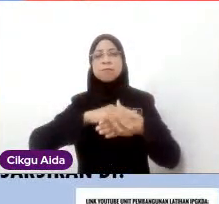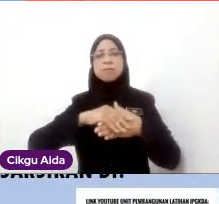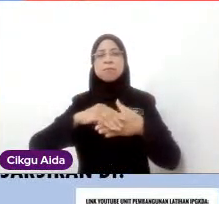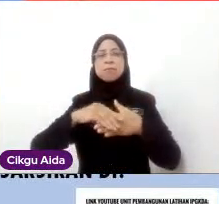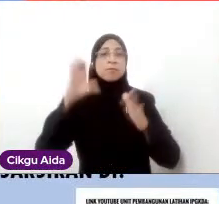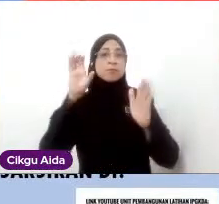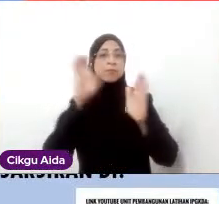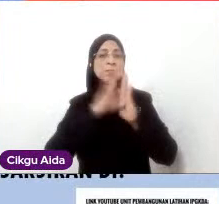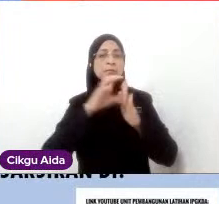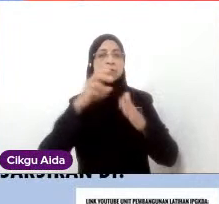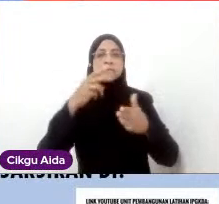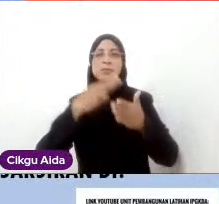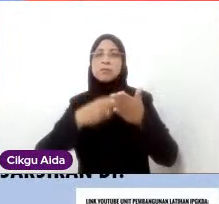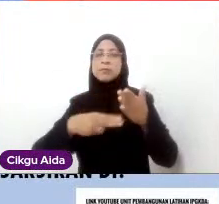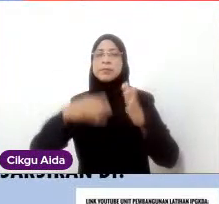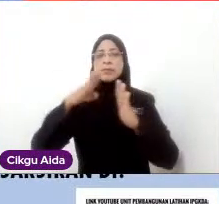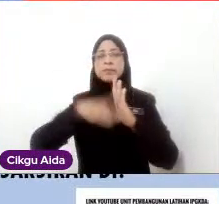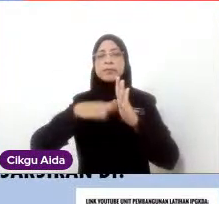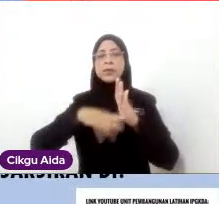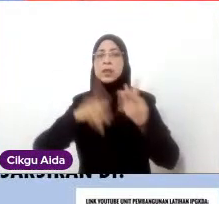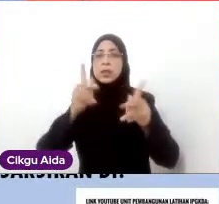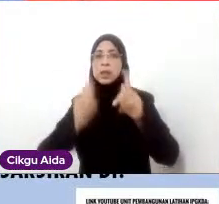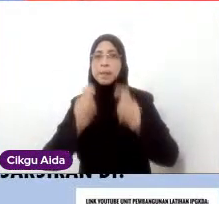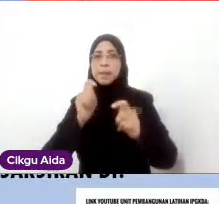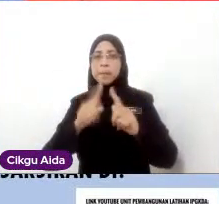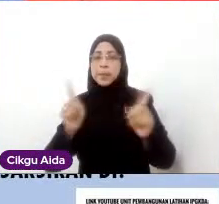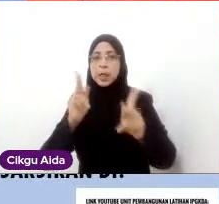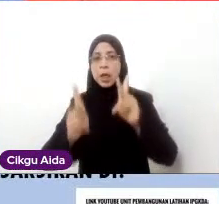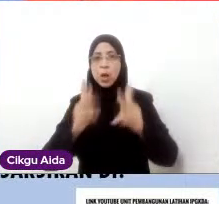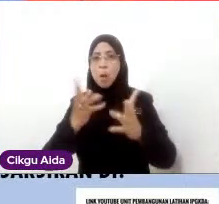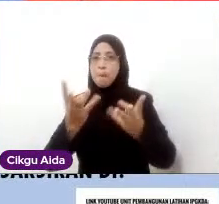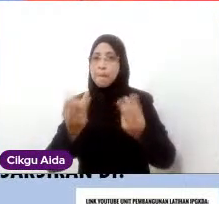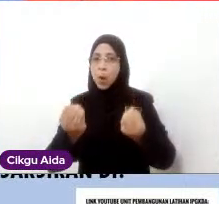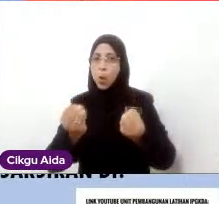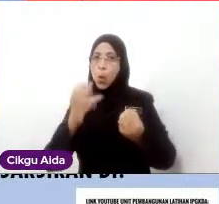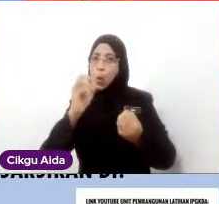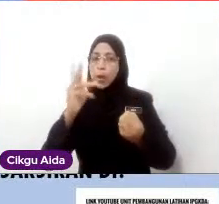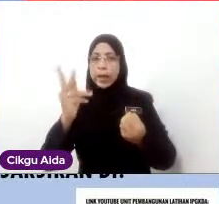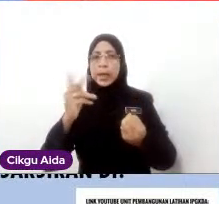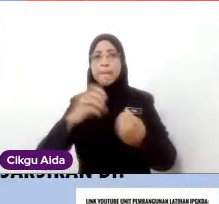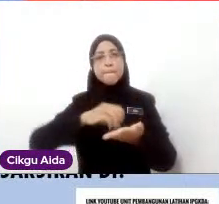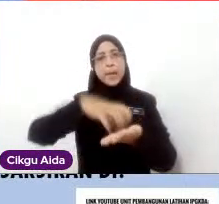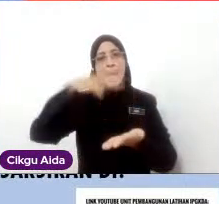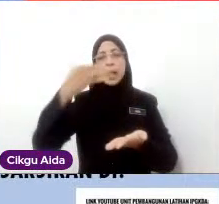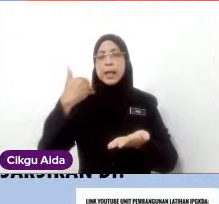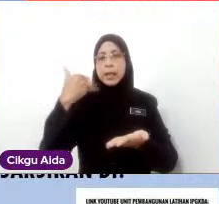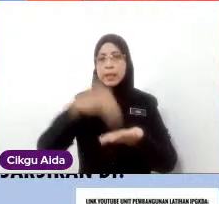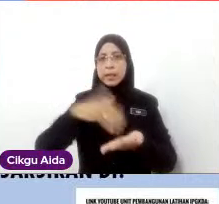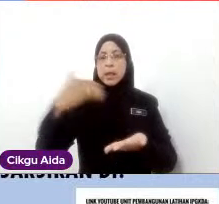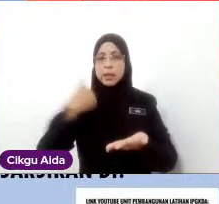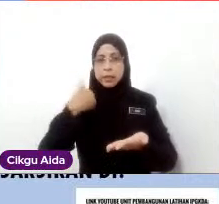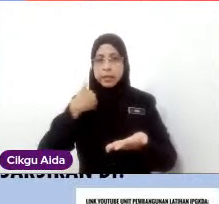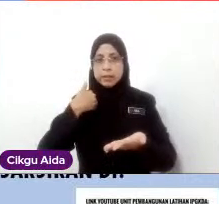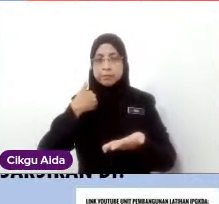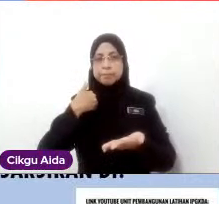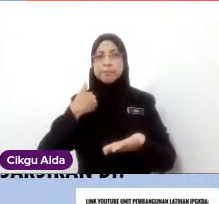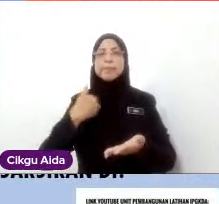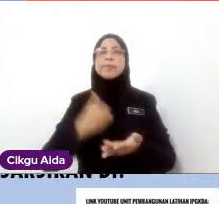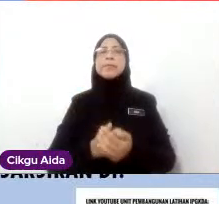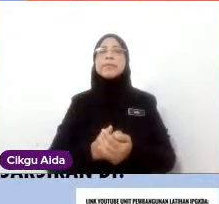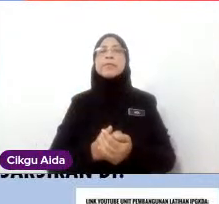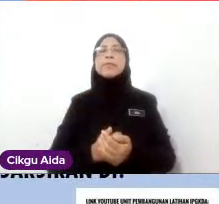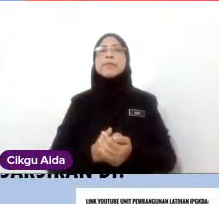kita nak yang tahan lama, beli yang mahal sikit lah. Okey, so splitter ni dia akan pecahkan kita